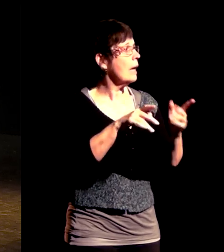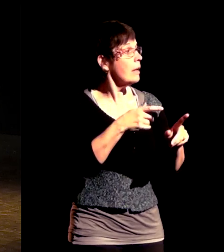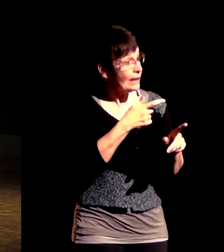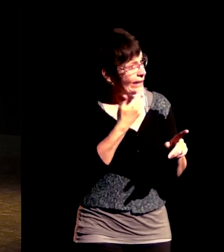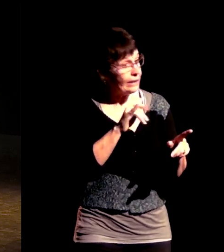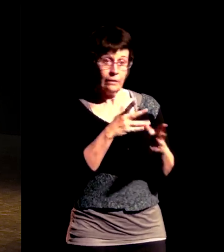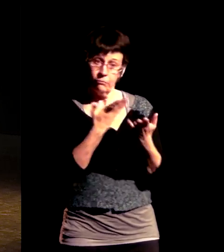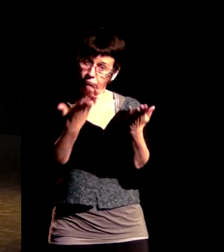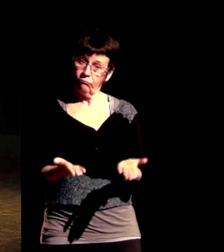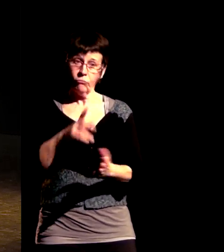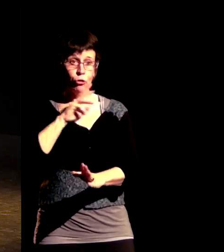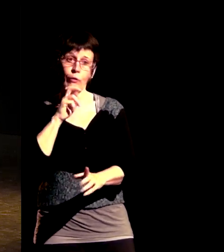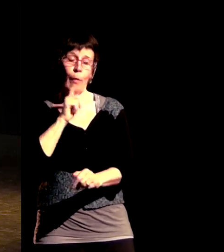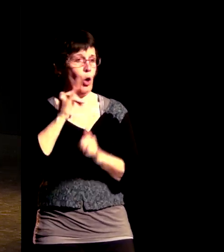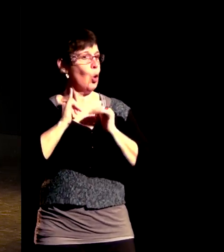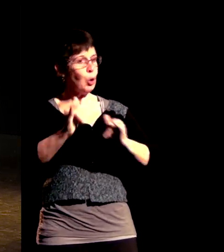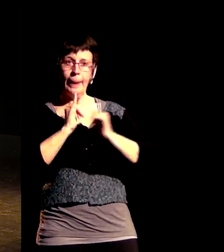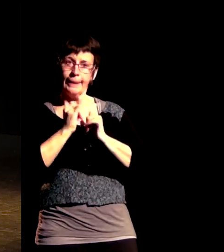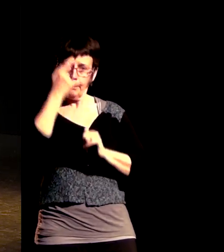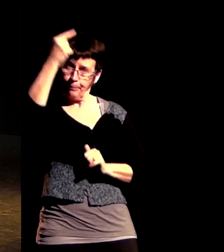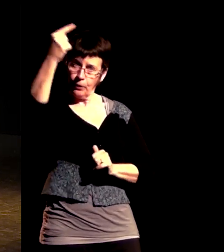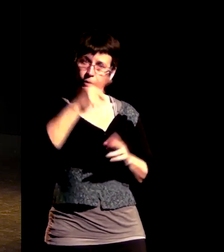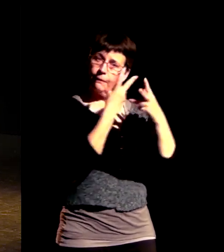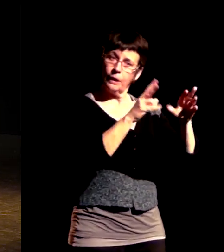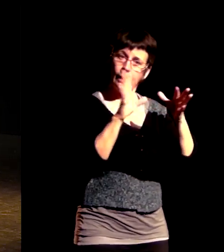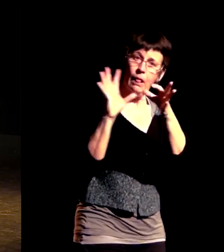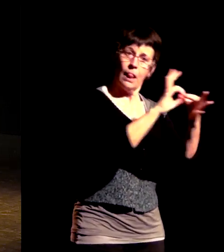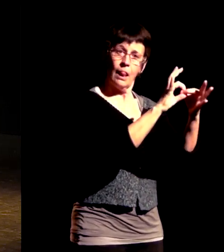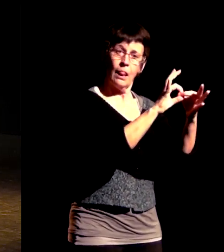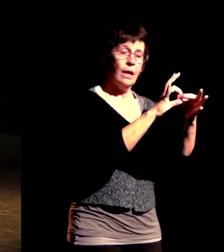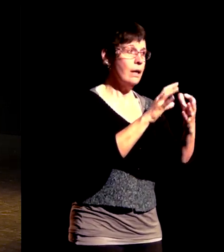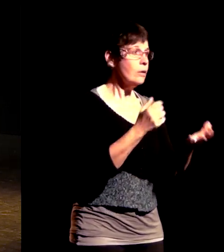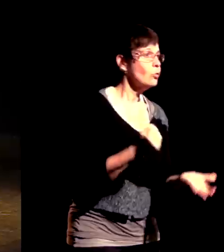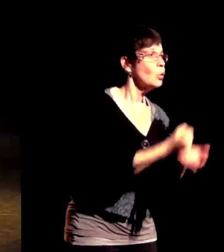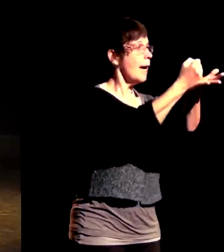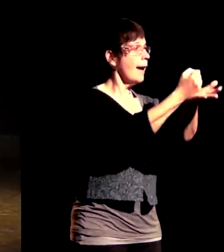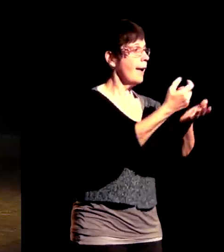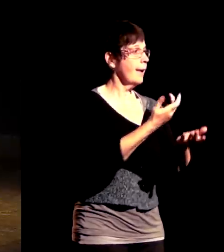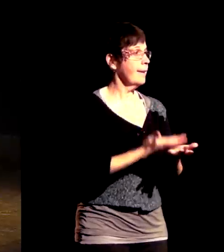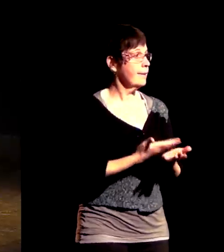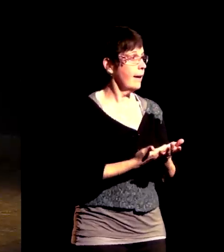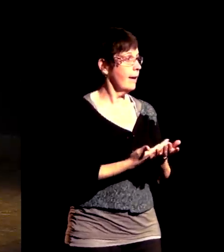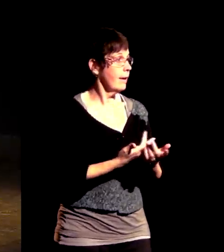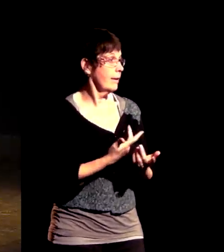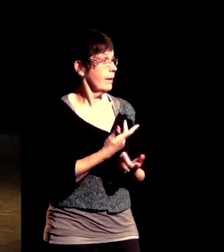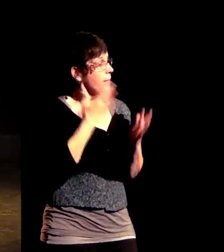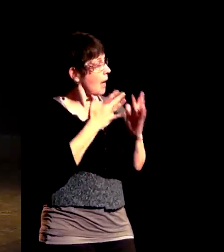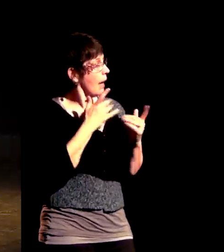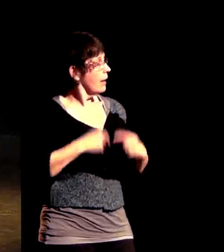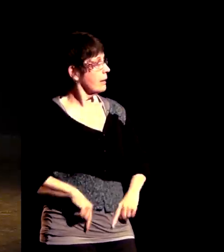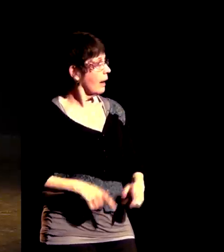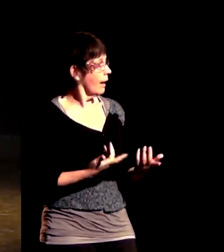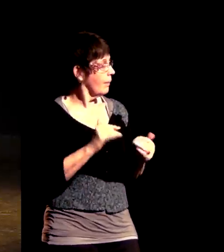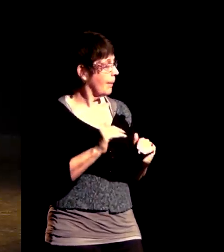solidaire d'Israël. Et que... Donc, il fait ça, et ça lui permet d'être allié d'Israël et de soutenir sa politique avec Israël. Et puis, le deuxième